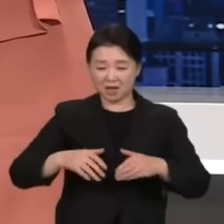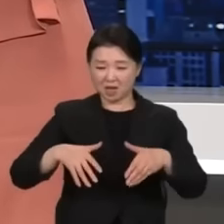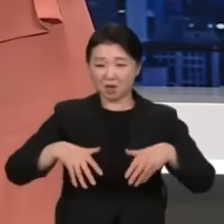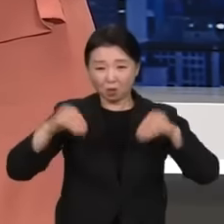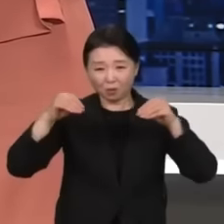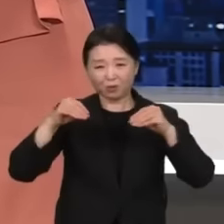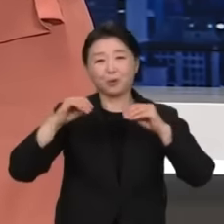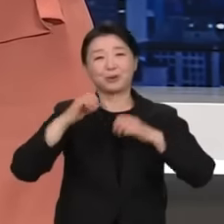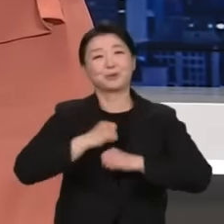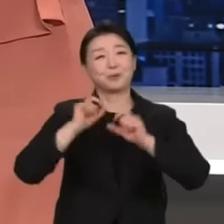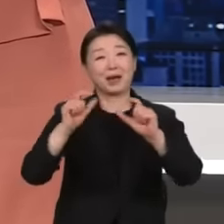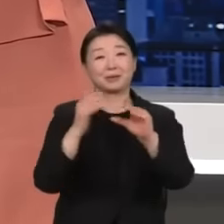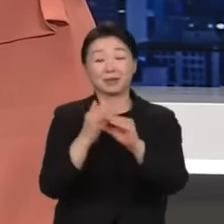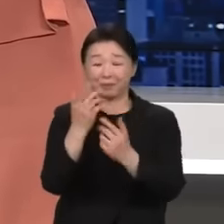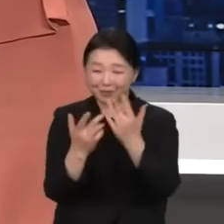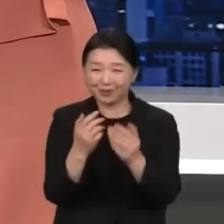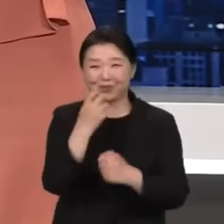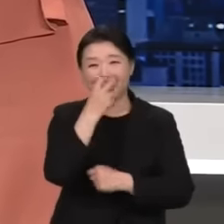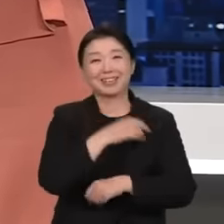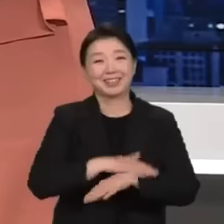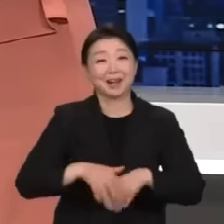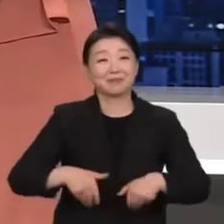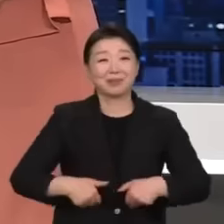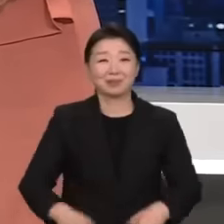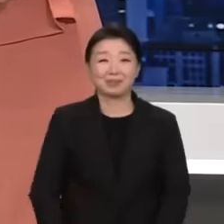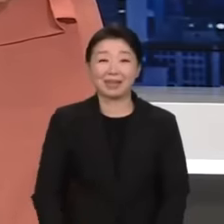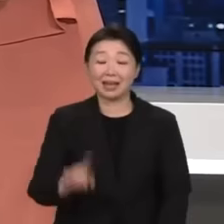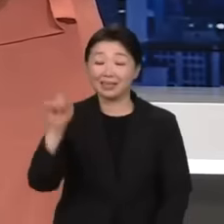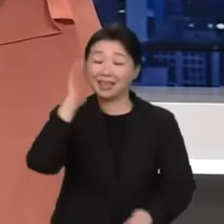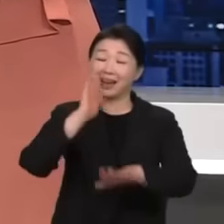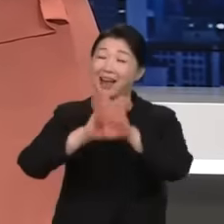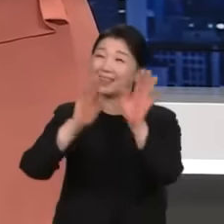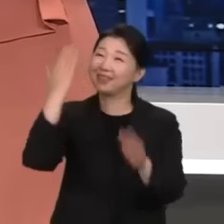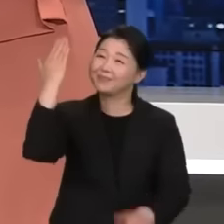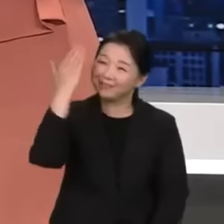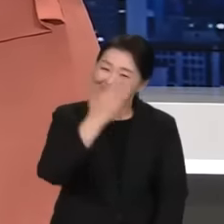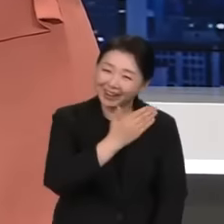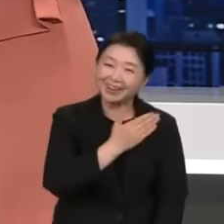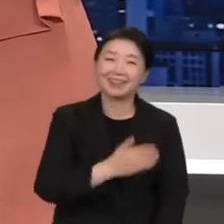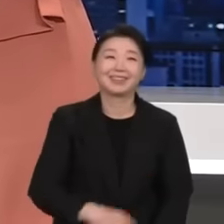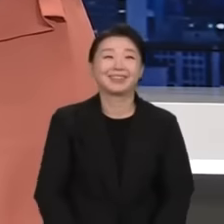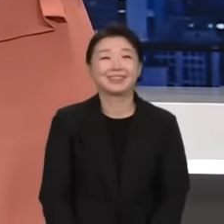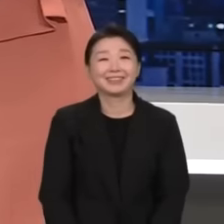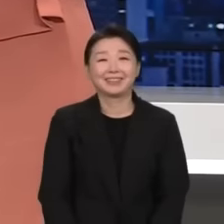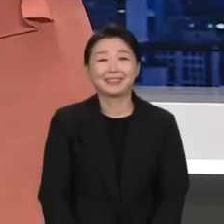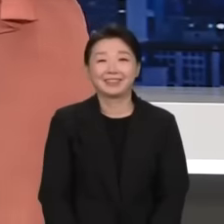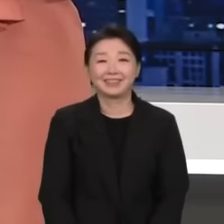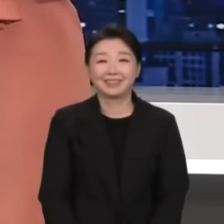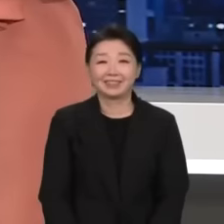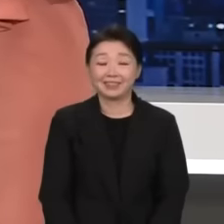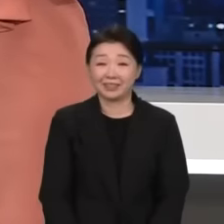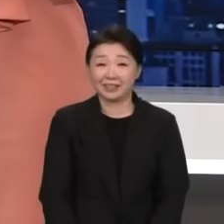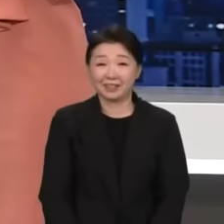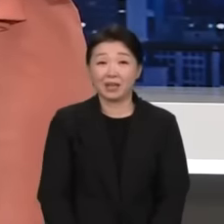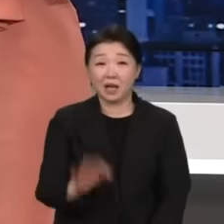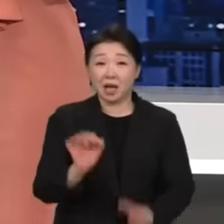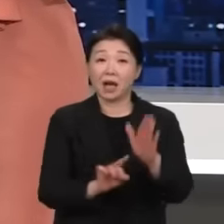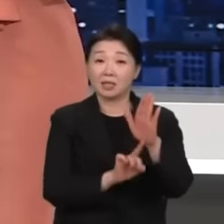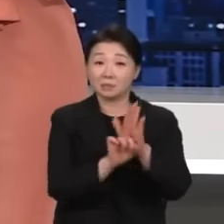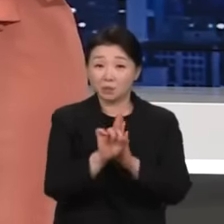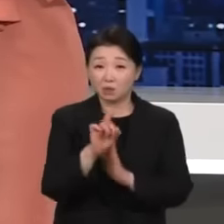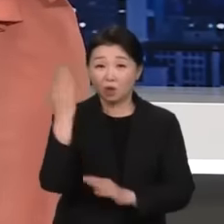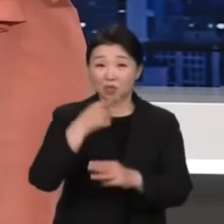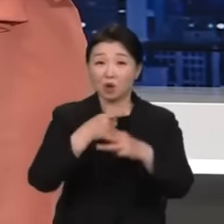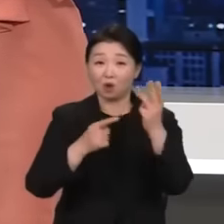중입니다. 불시관리 잘해주셔야겠습니다. 내일 하늘은 대체로 맑게 드러나겠습니다. 아침 기온은 청주와